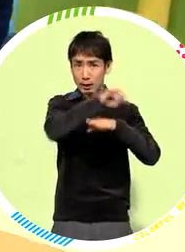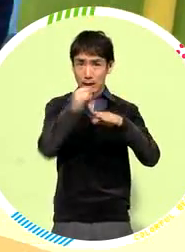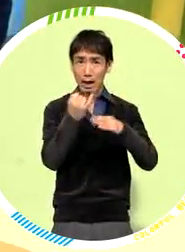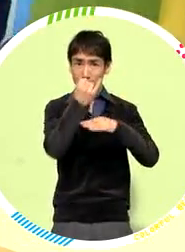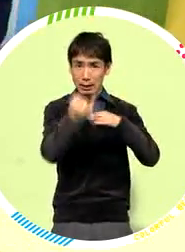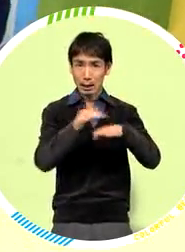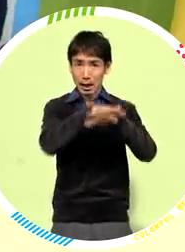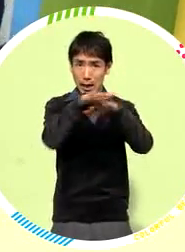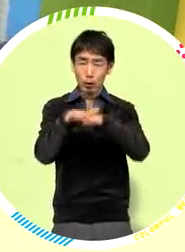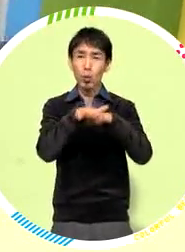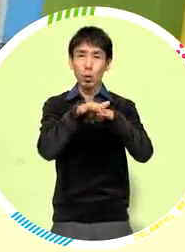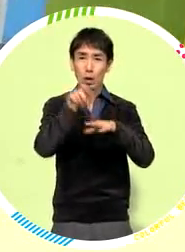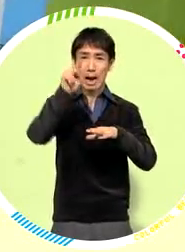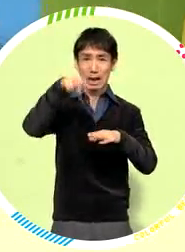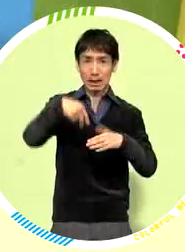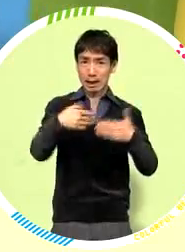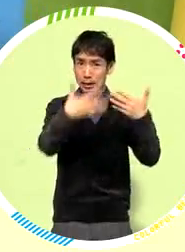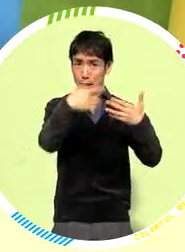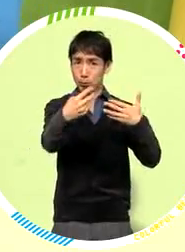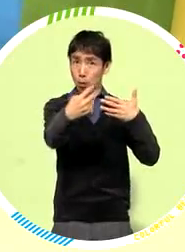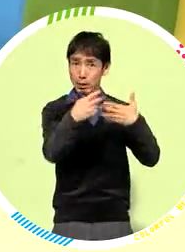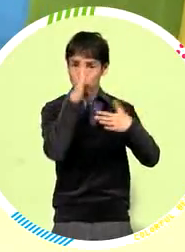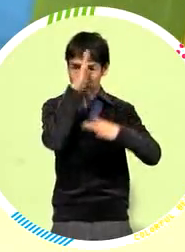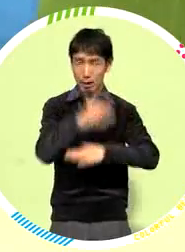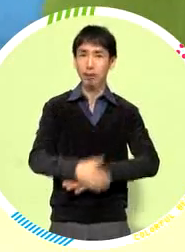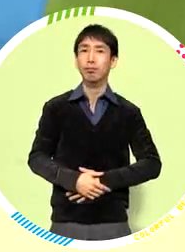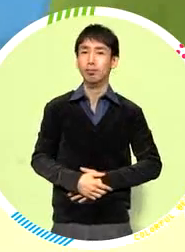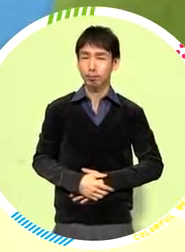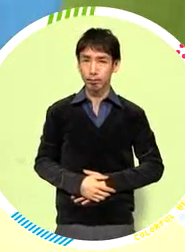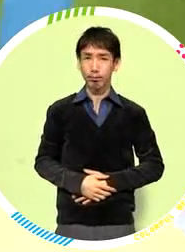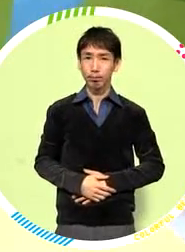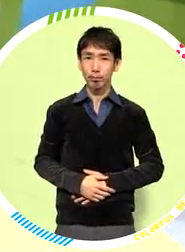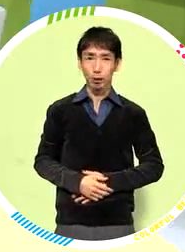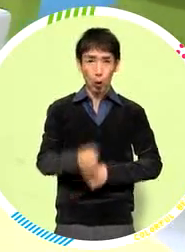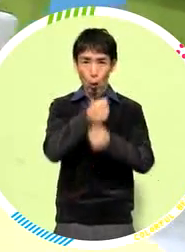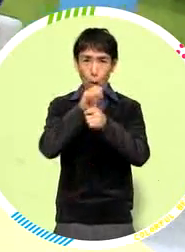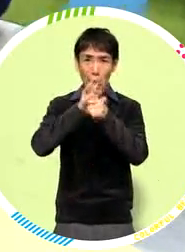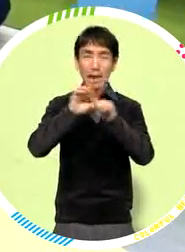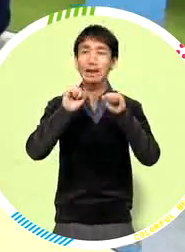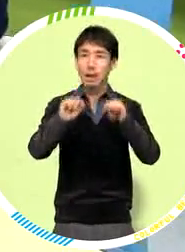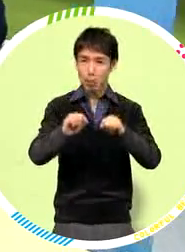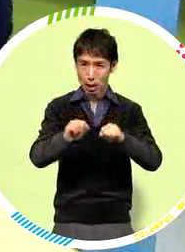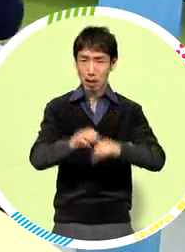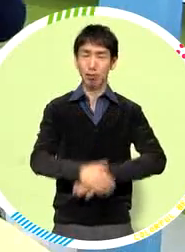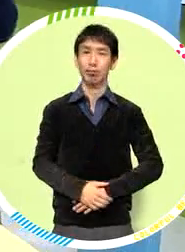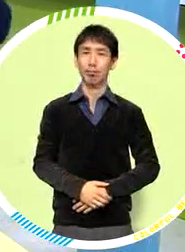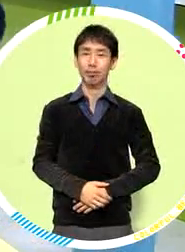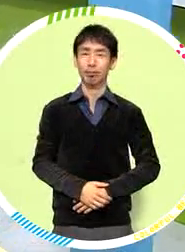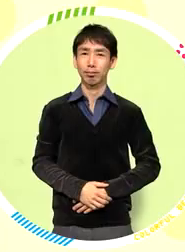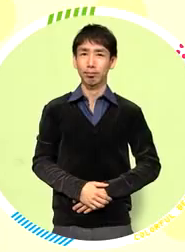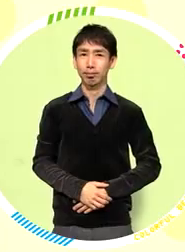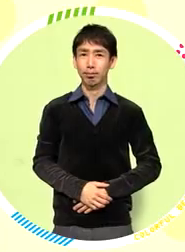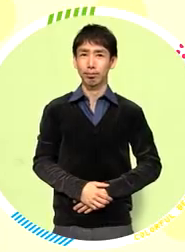ちゃん TV でも紹介していますので、ぜひチェックしてみてください。 はい、応援してます。ルイルありがとう。